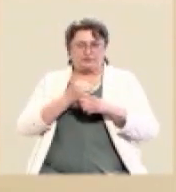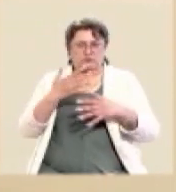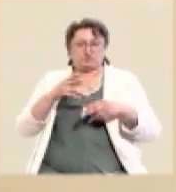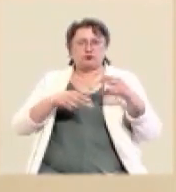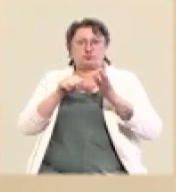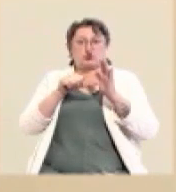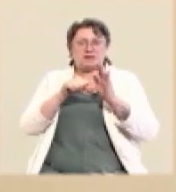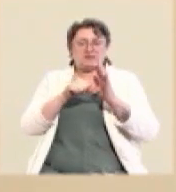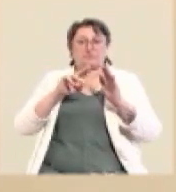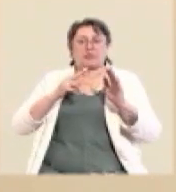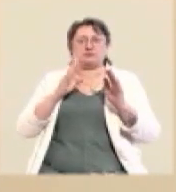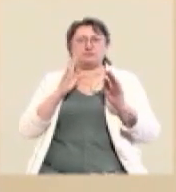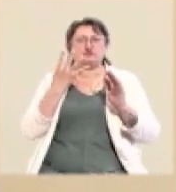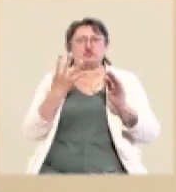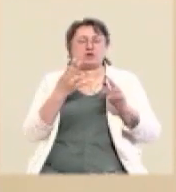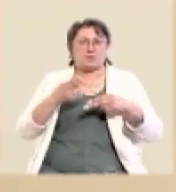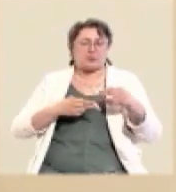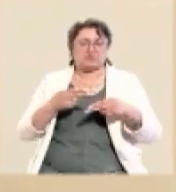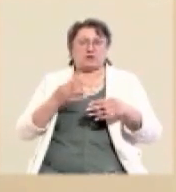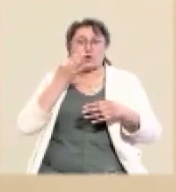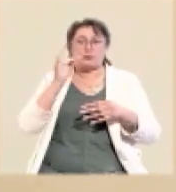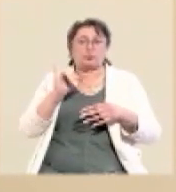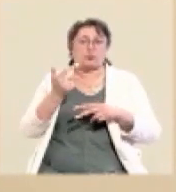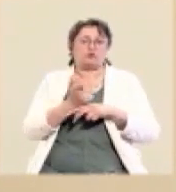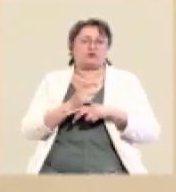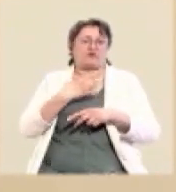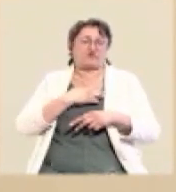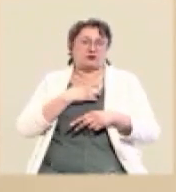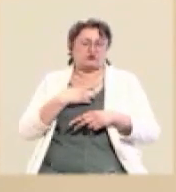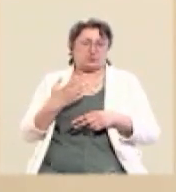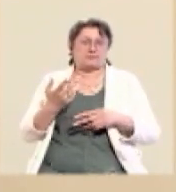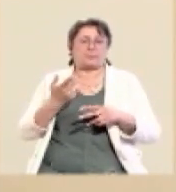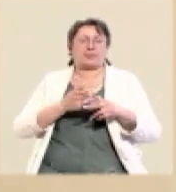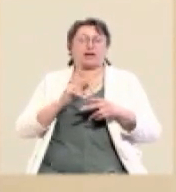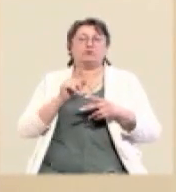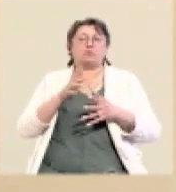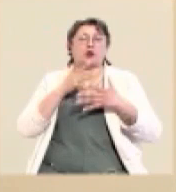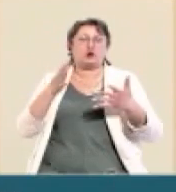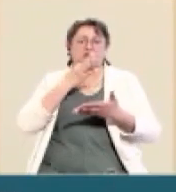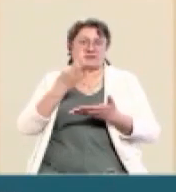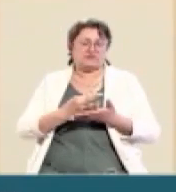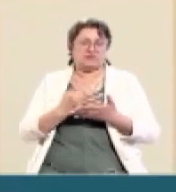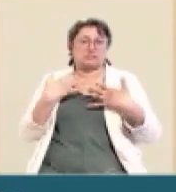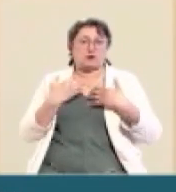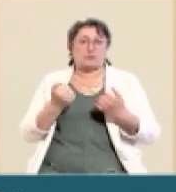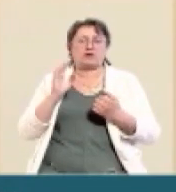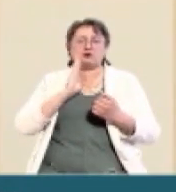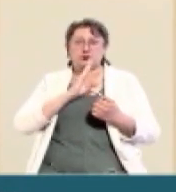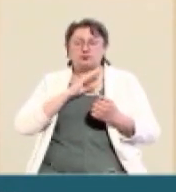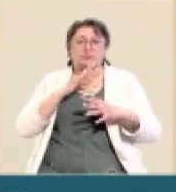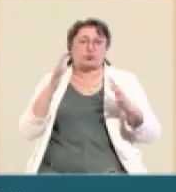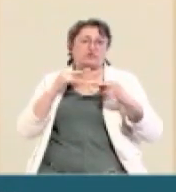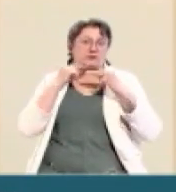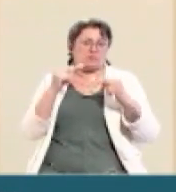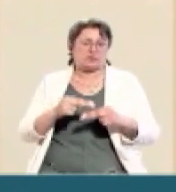жинасам деп келдім. Кірер бетте расымен де антан болғанымды жасырмаймын. Өйткені бұл ауданды толығымен қамтамасыз етуден бөлек, білімді мамандардың